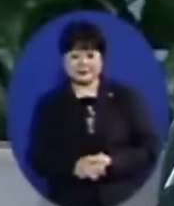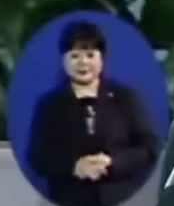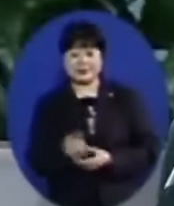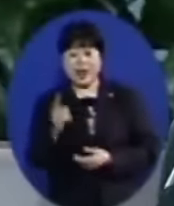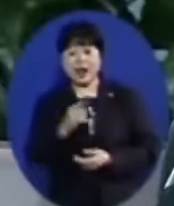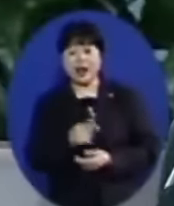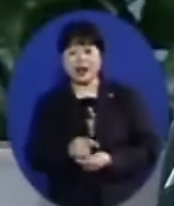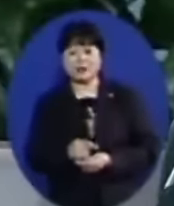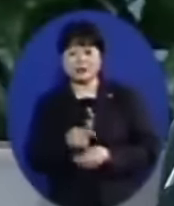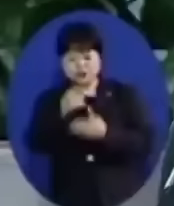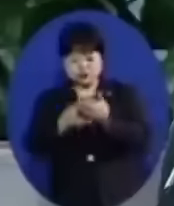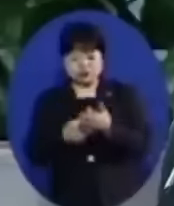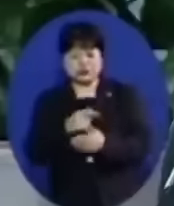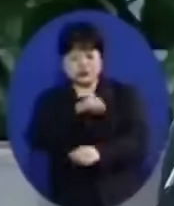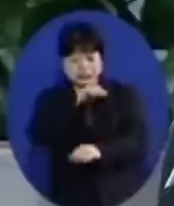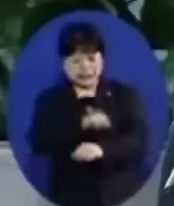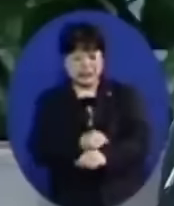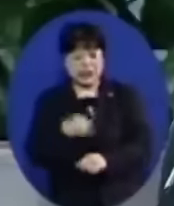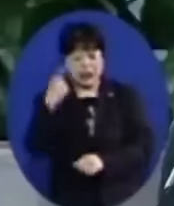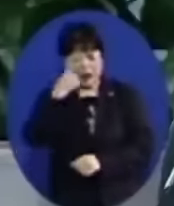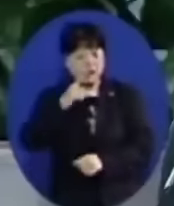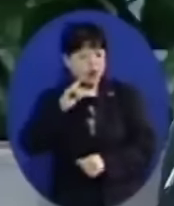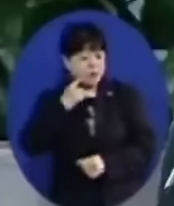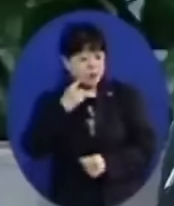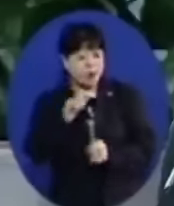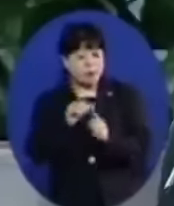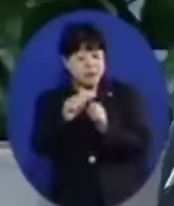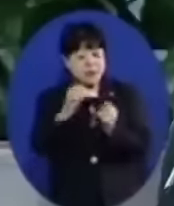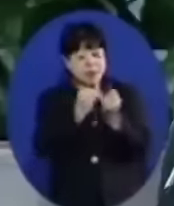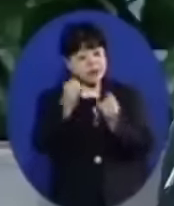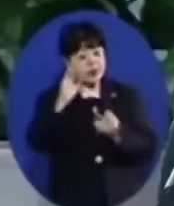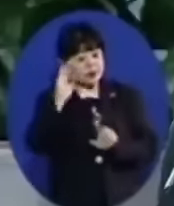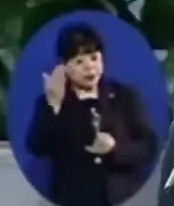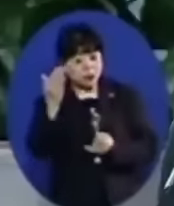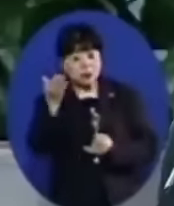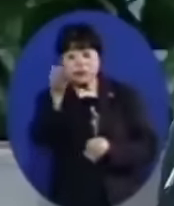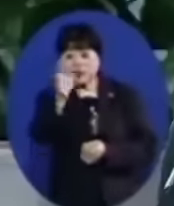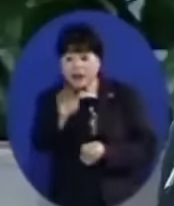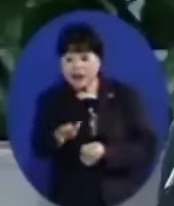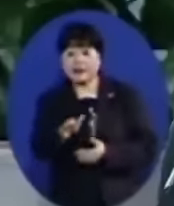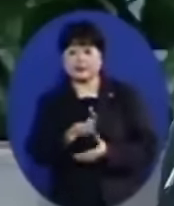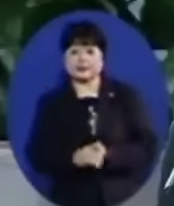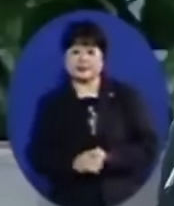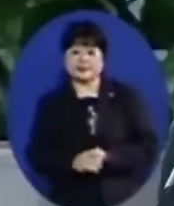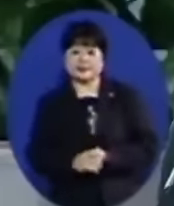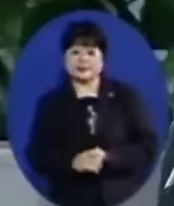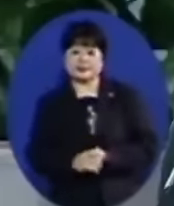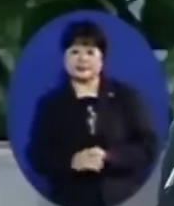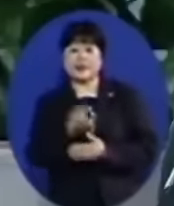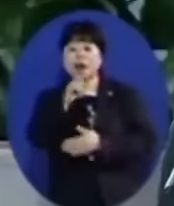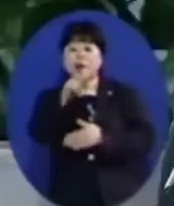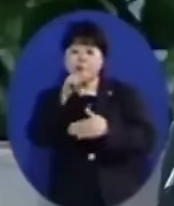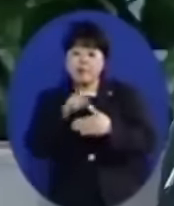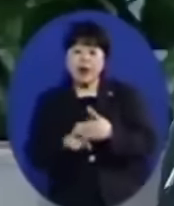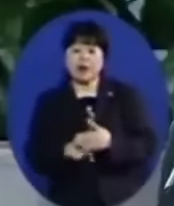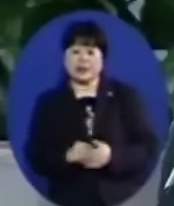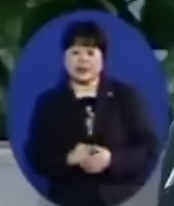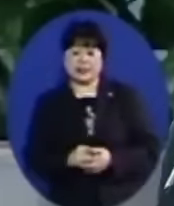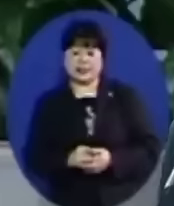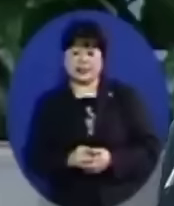아무리 성형수술이 잘 돼서 얼굴이 몰라볼 정도로 아름다워져도 마음은